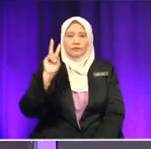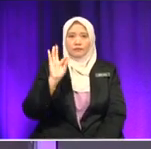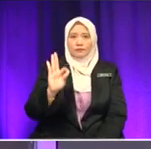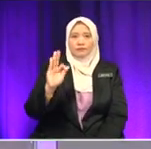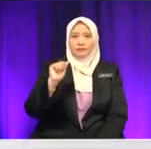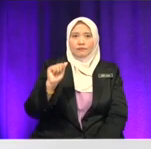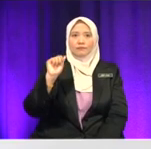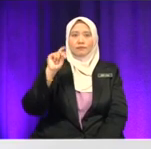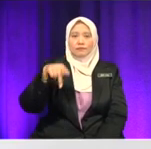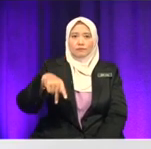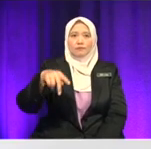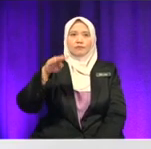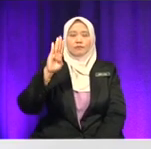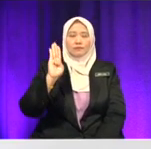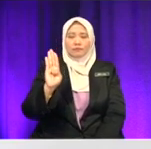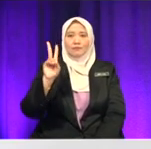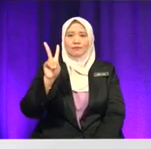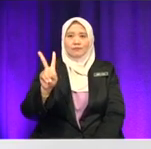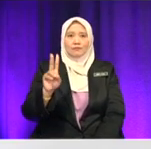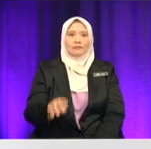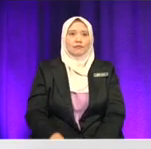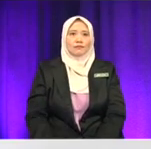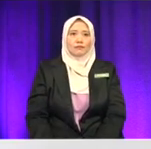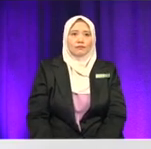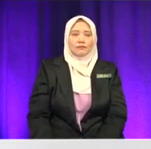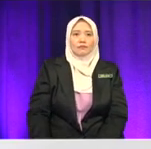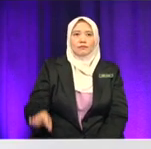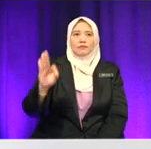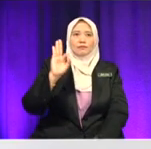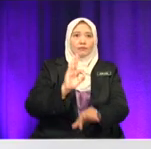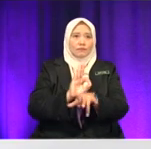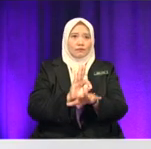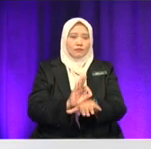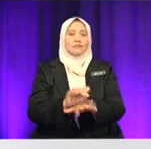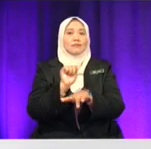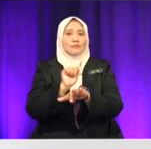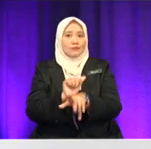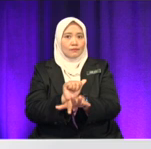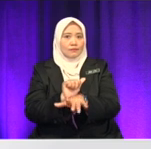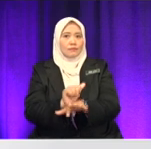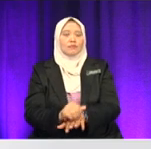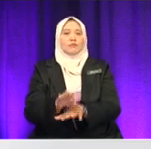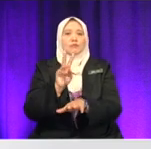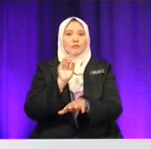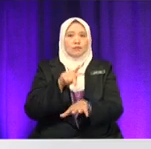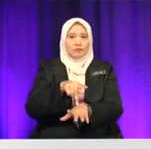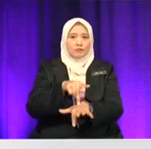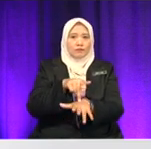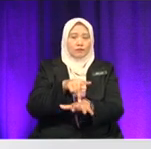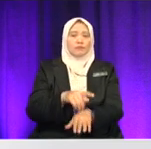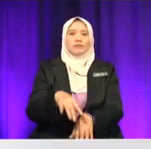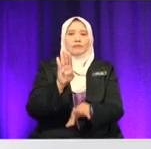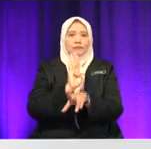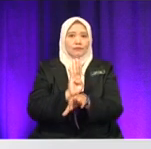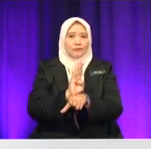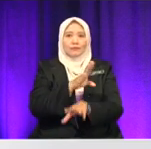A P B V. Iaitu fungi, alga, protozoa, bakteria